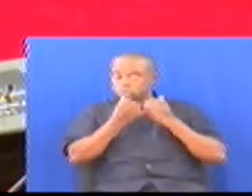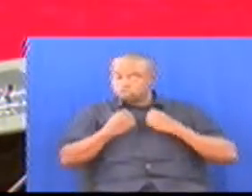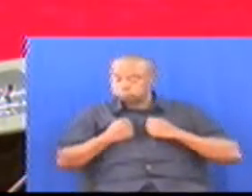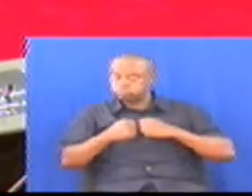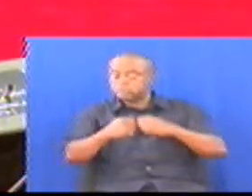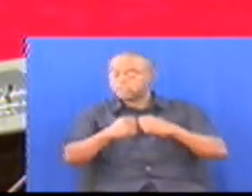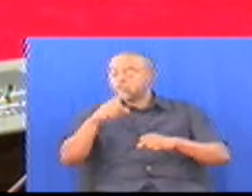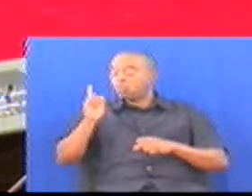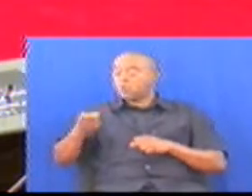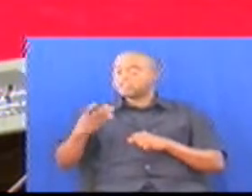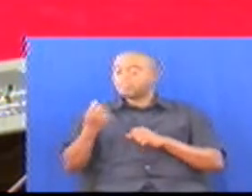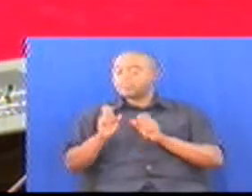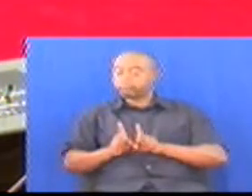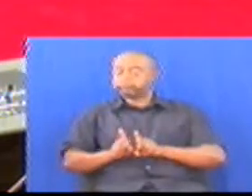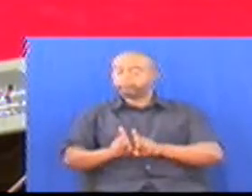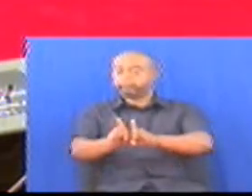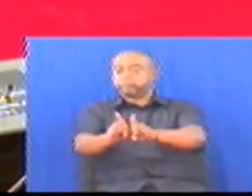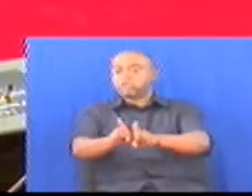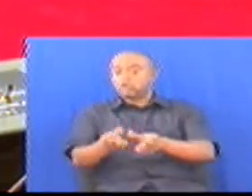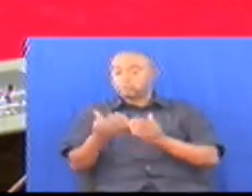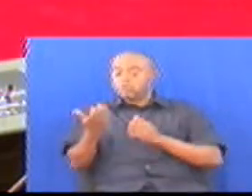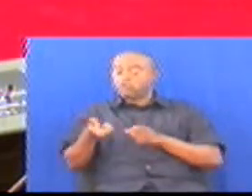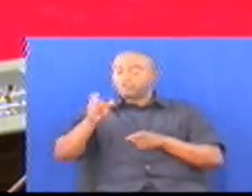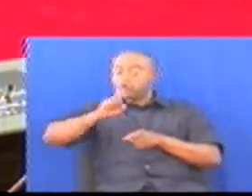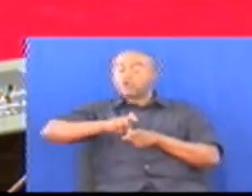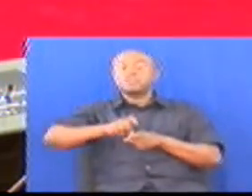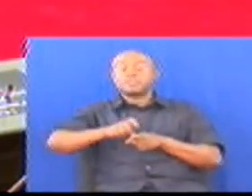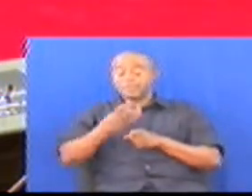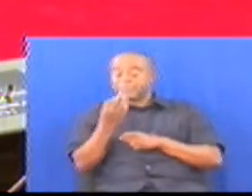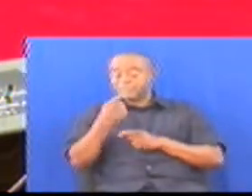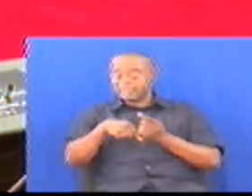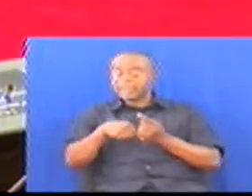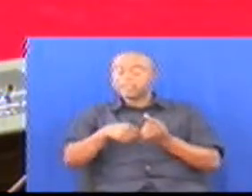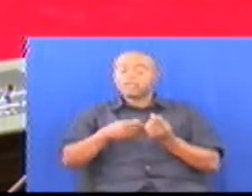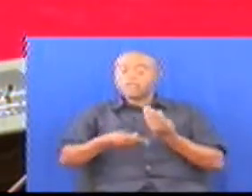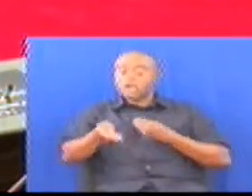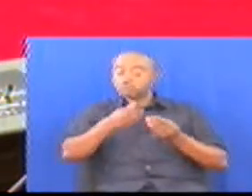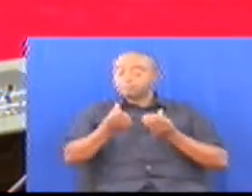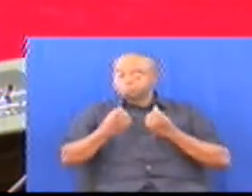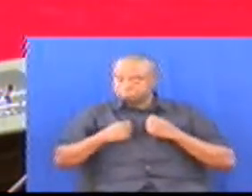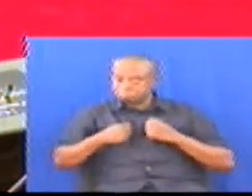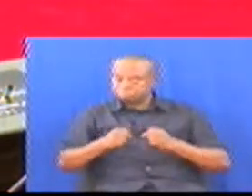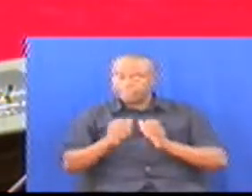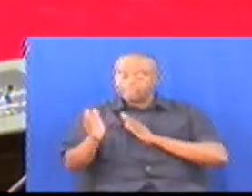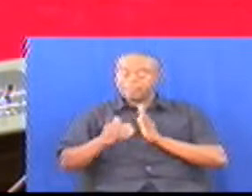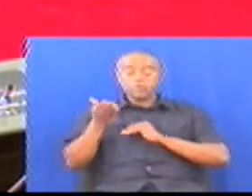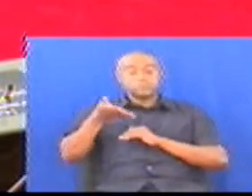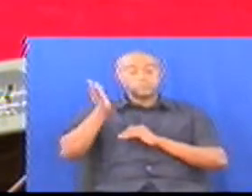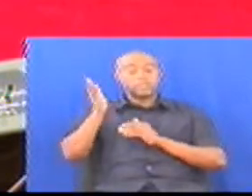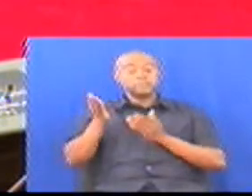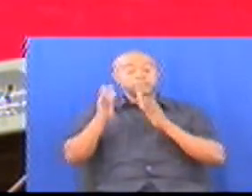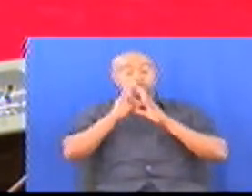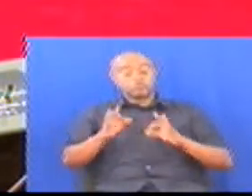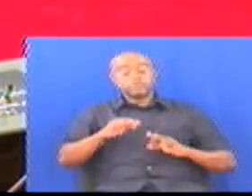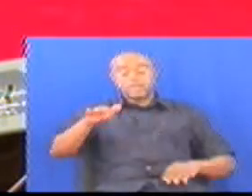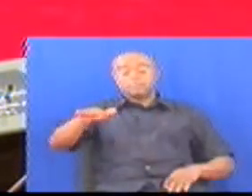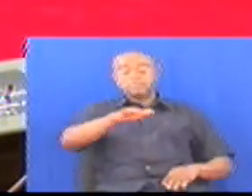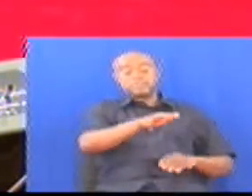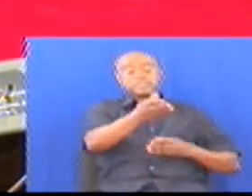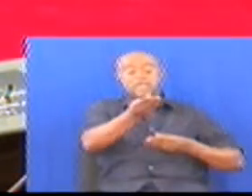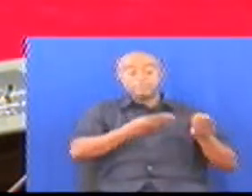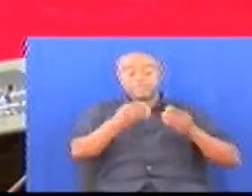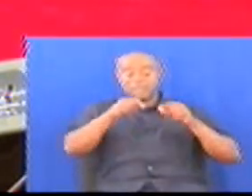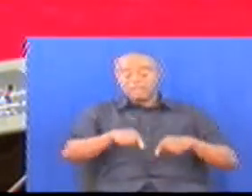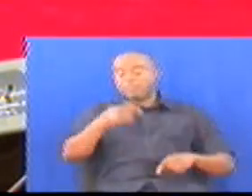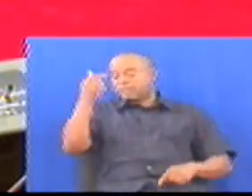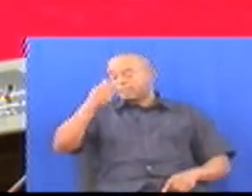fedha inayolenga kuongeza ukwasi kwenye uchumi na utekelezaji wa mpango wa serikali wa kuboresha mazingira ya biashara nchini.